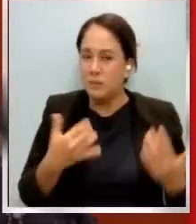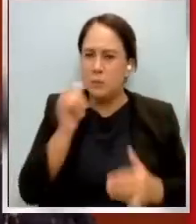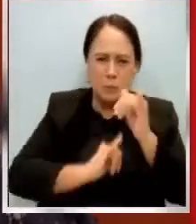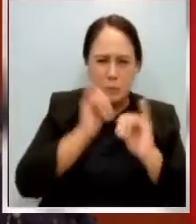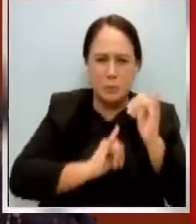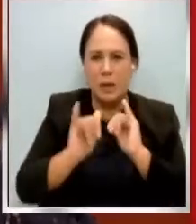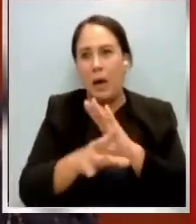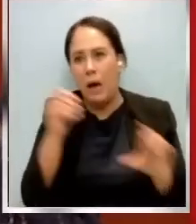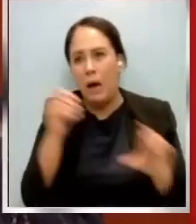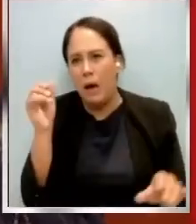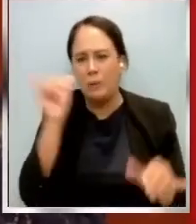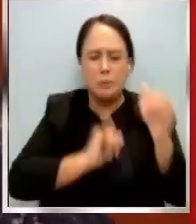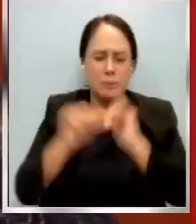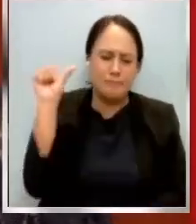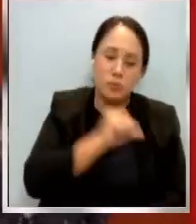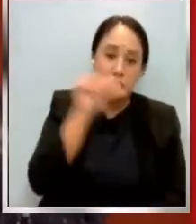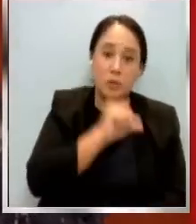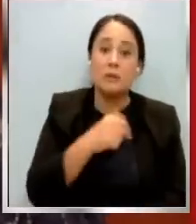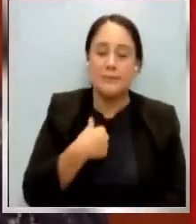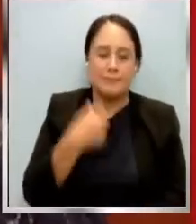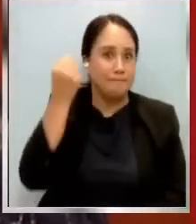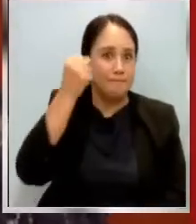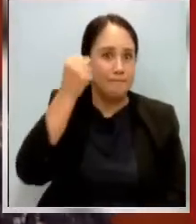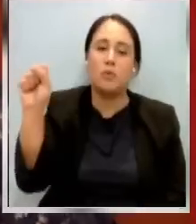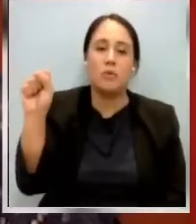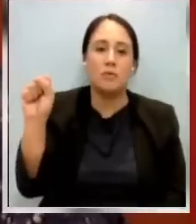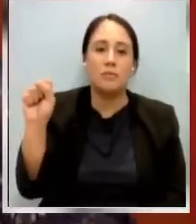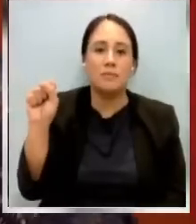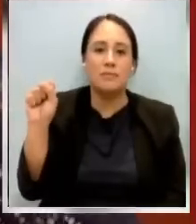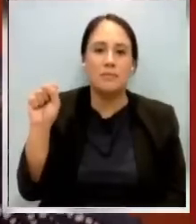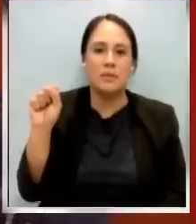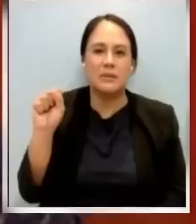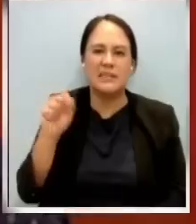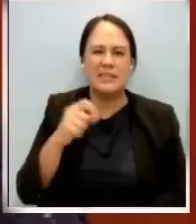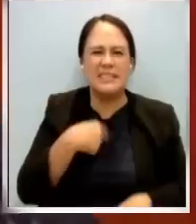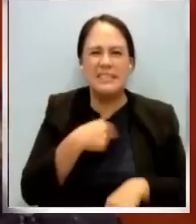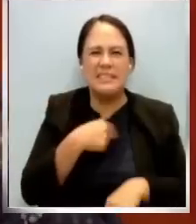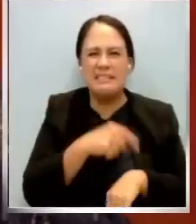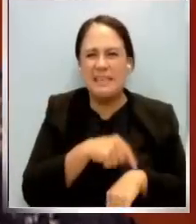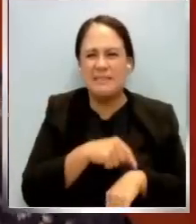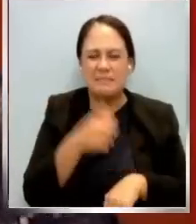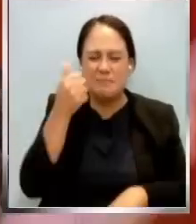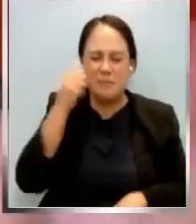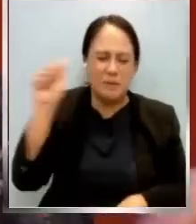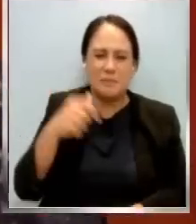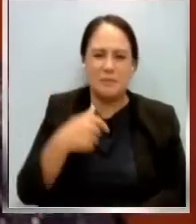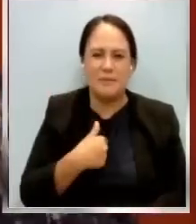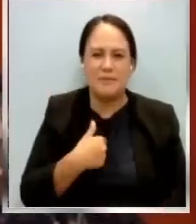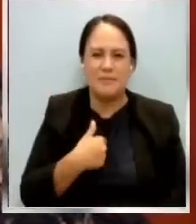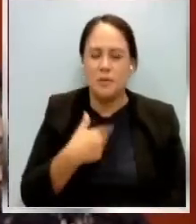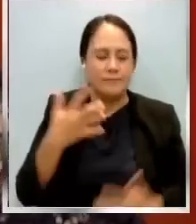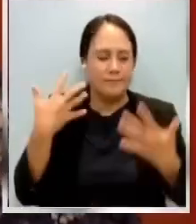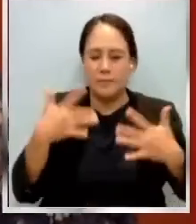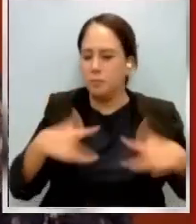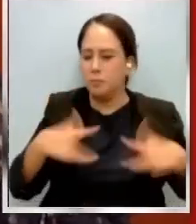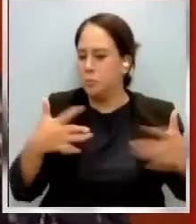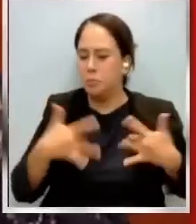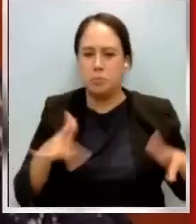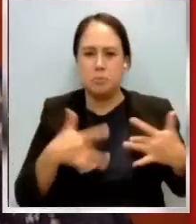think yun yung rebellious point ko. Na talagang pakawala ako. At that time lang, walang social